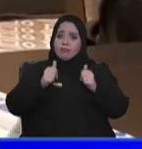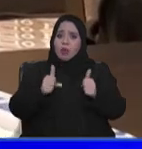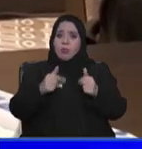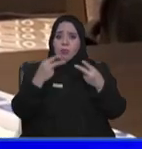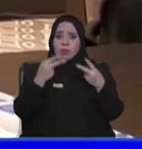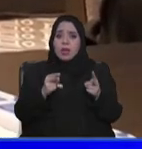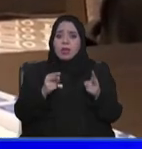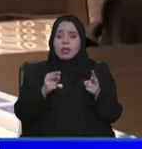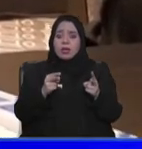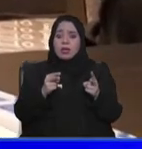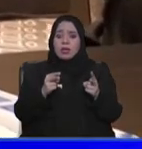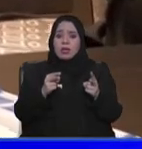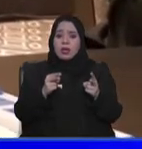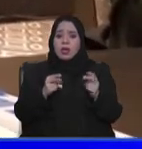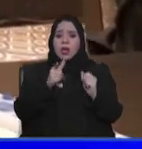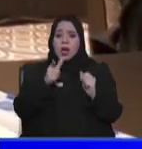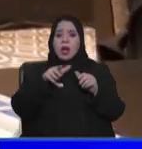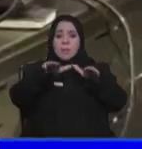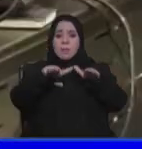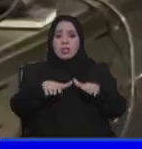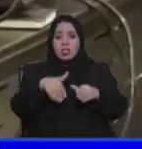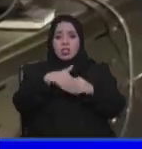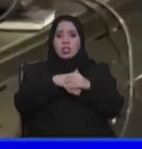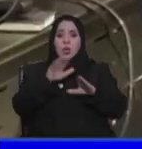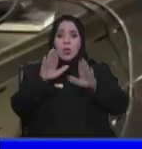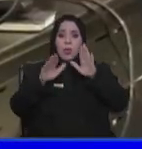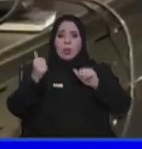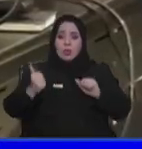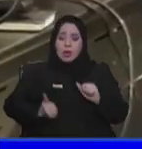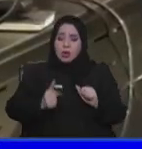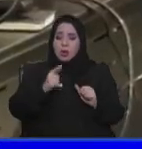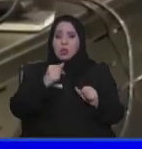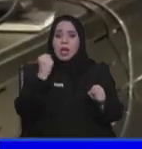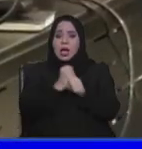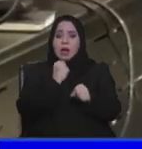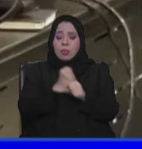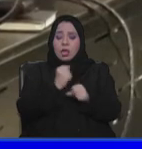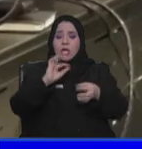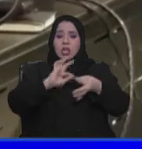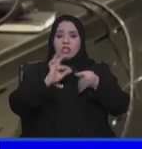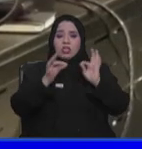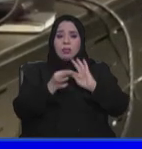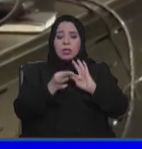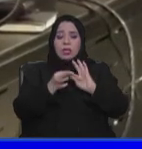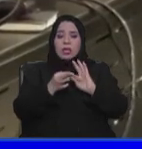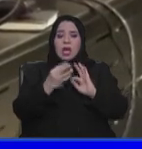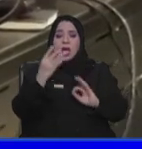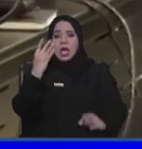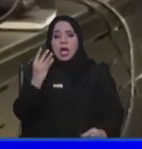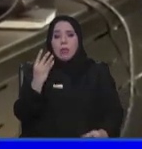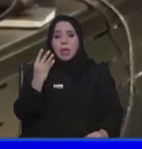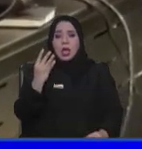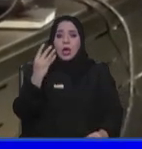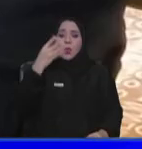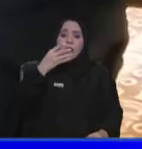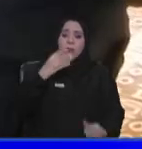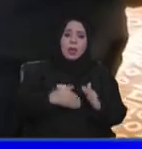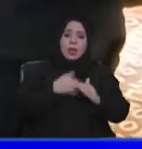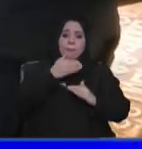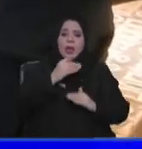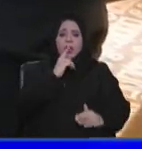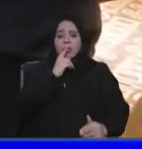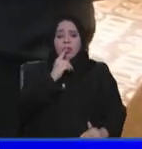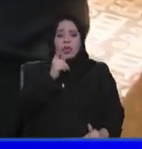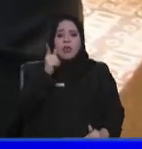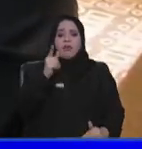بها رئاسه مجلس النواب البحريني خلال اعمال الجمعيه العامه الرابعه وال بعد المئه